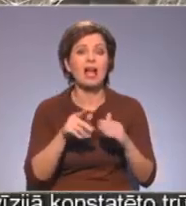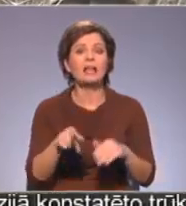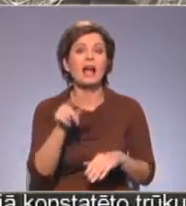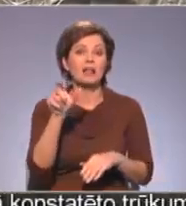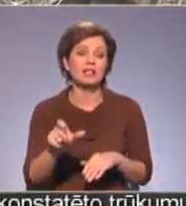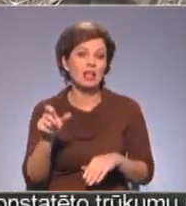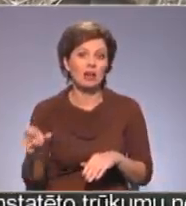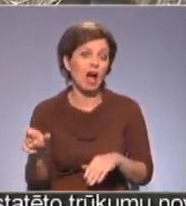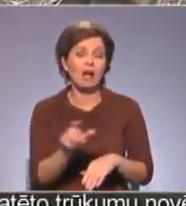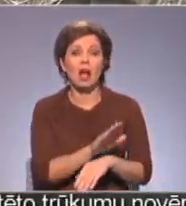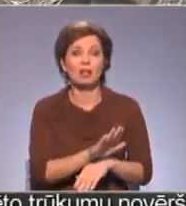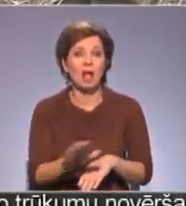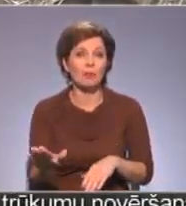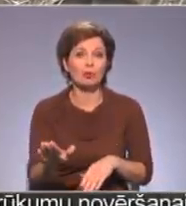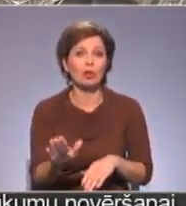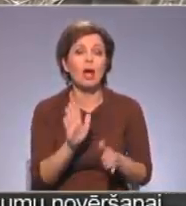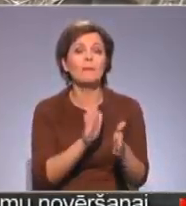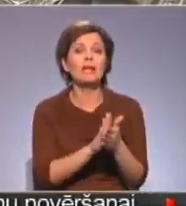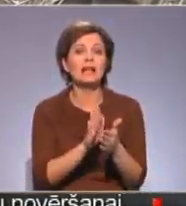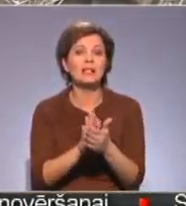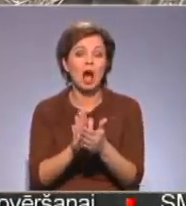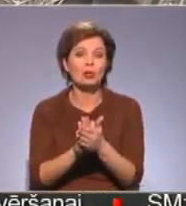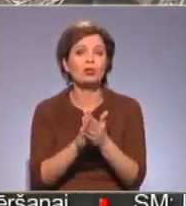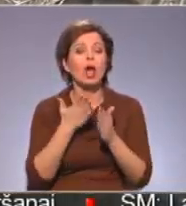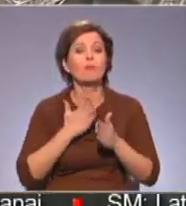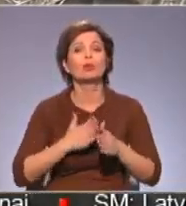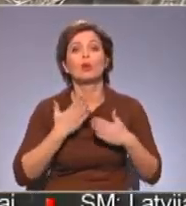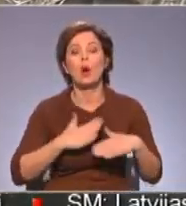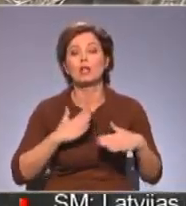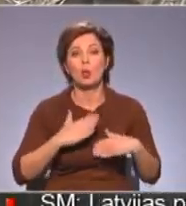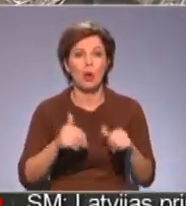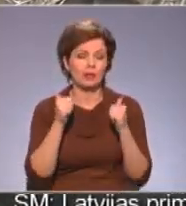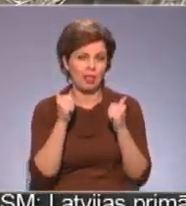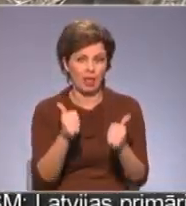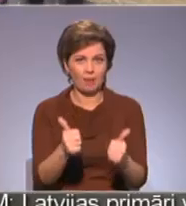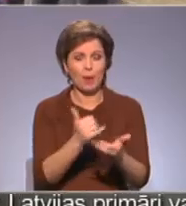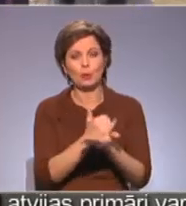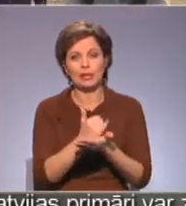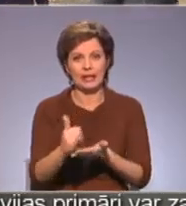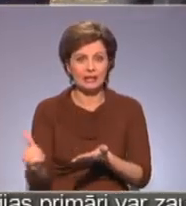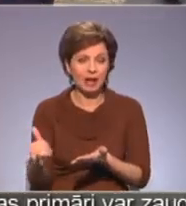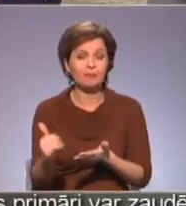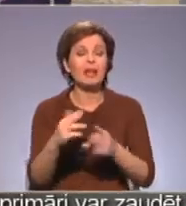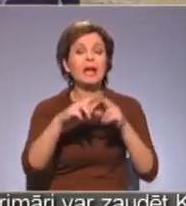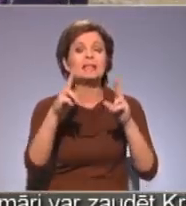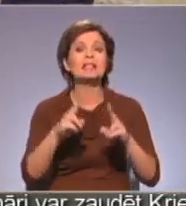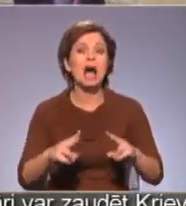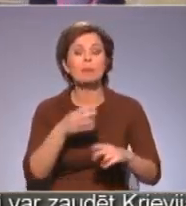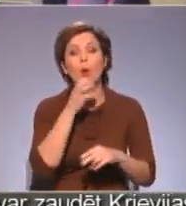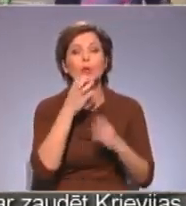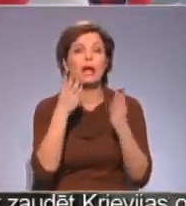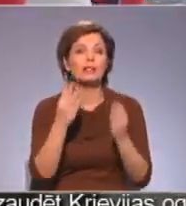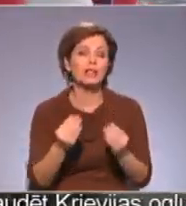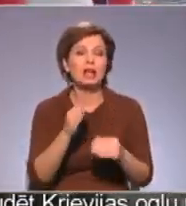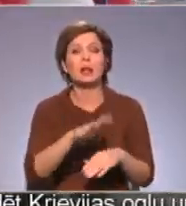cilvēki nebūtu viņu nedaudz tā kā piesārņojusi, būtu ļoti laba un tīra. Starptautiskās ūdens dienas